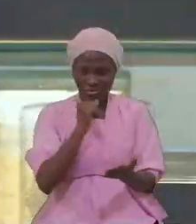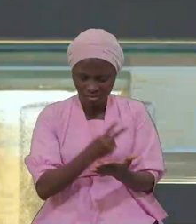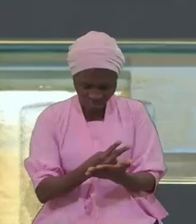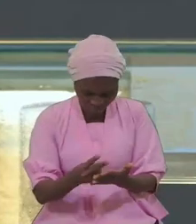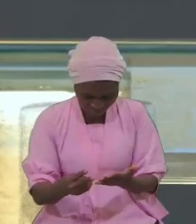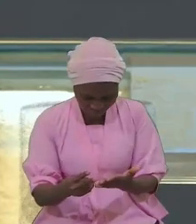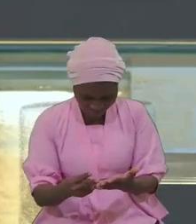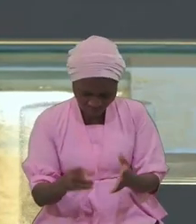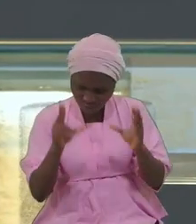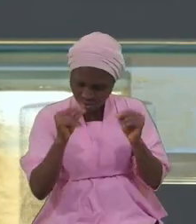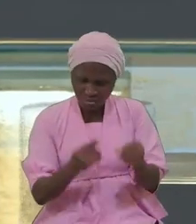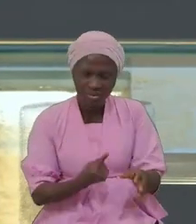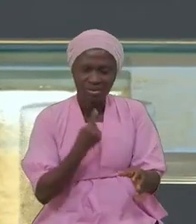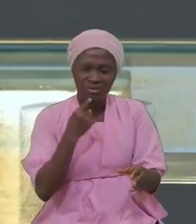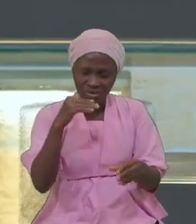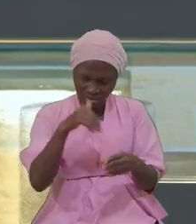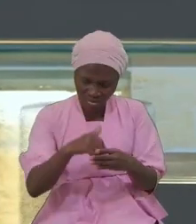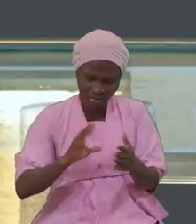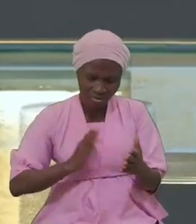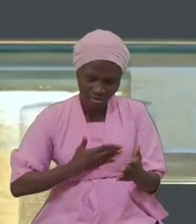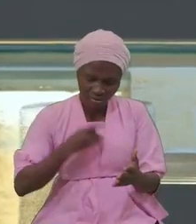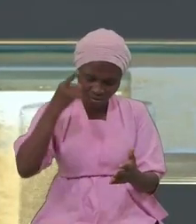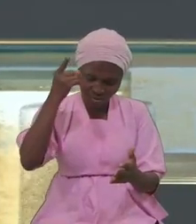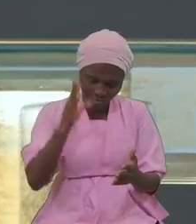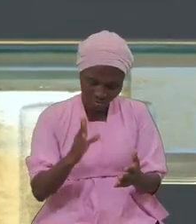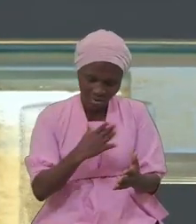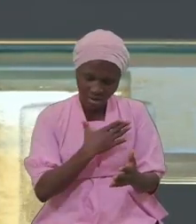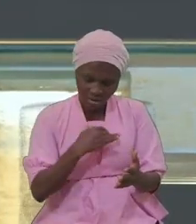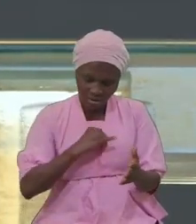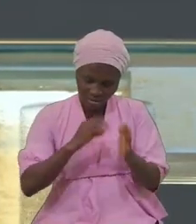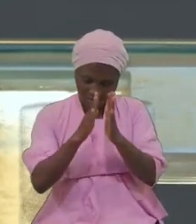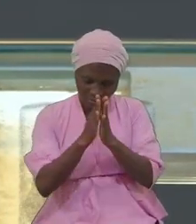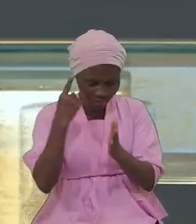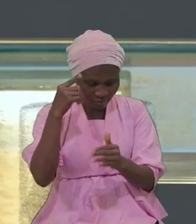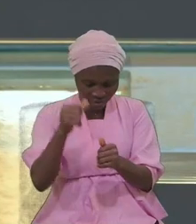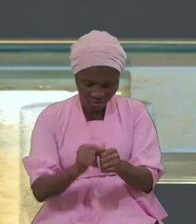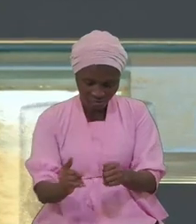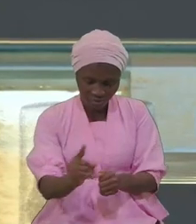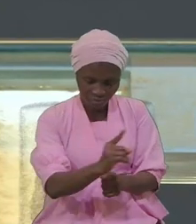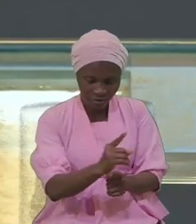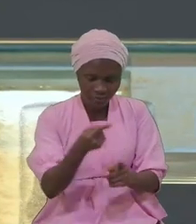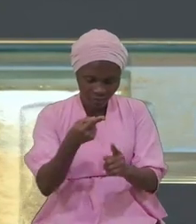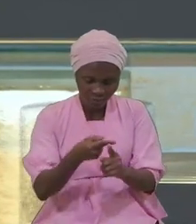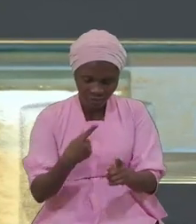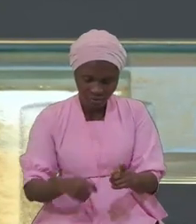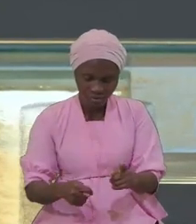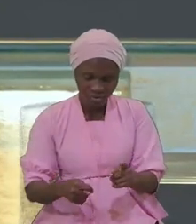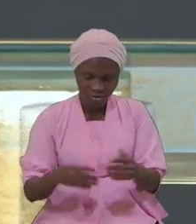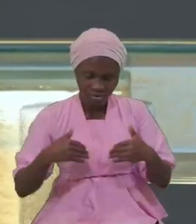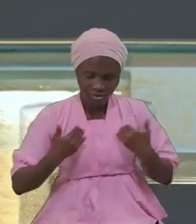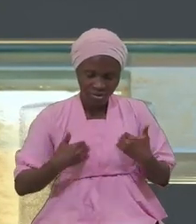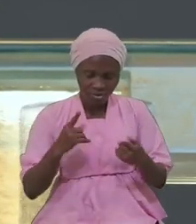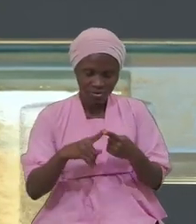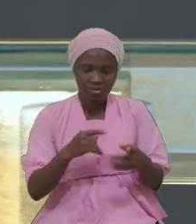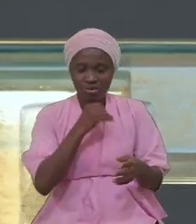n'y a pas de déception en notre Dieu. Ainsi, je prie pour tout le monde, du plus jeune jusqu'à la personne